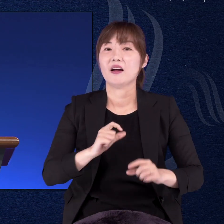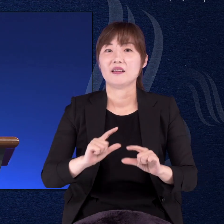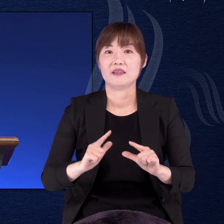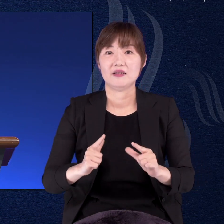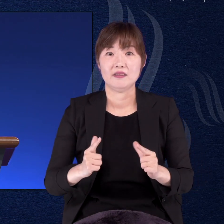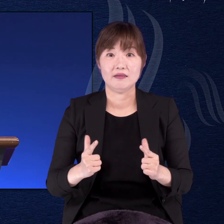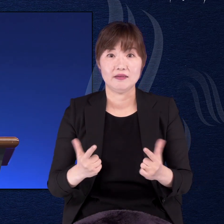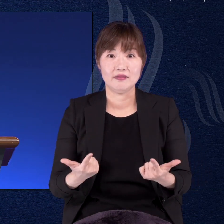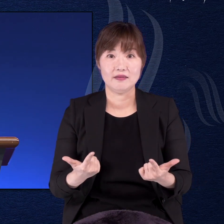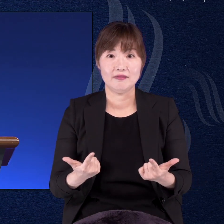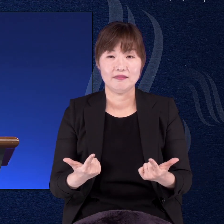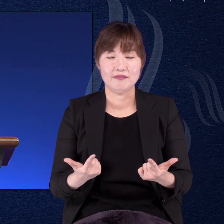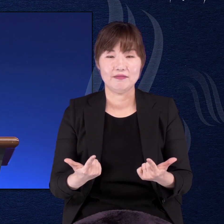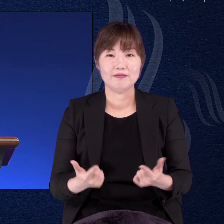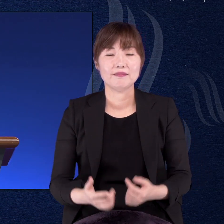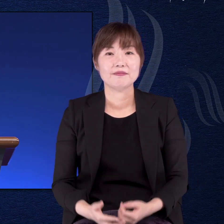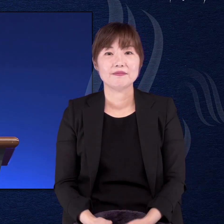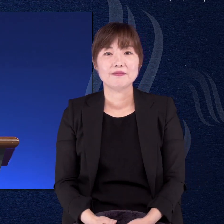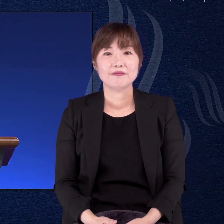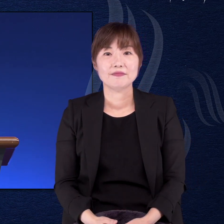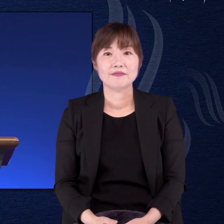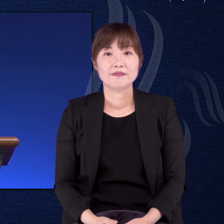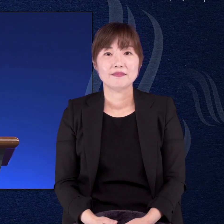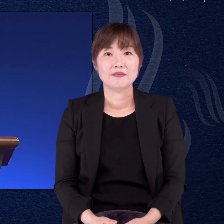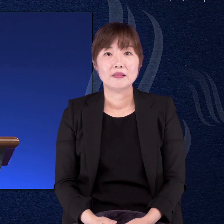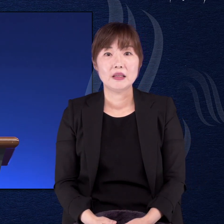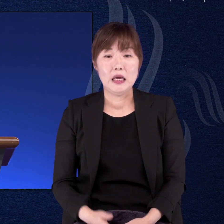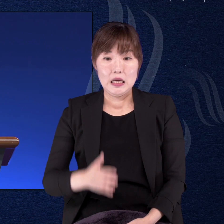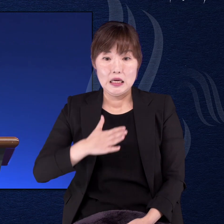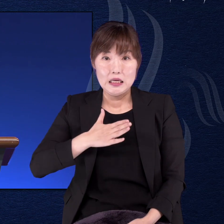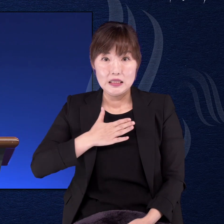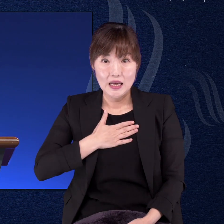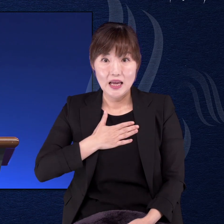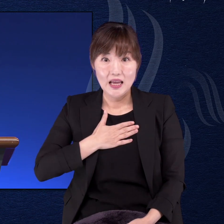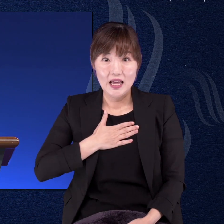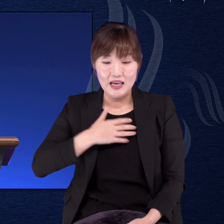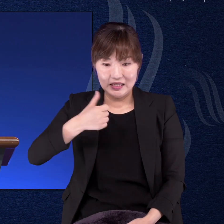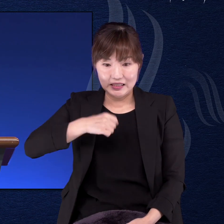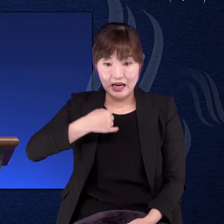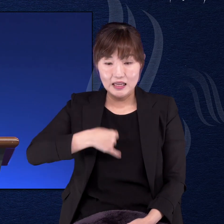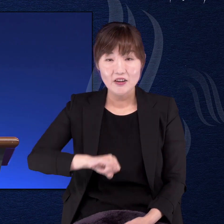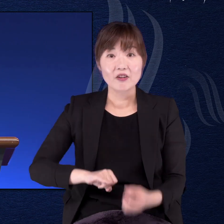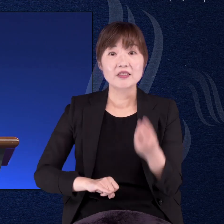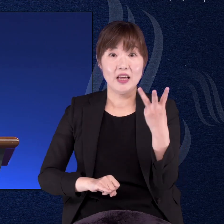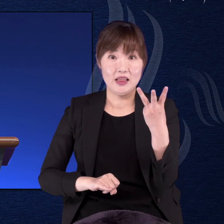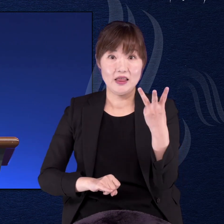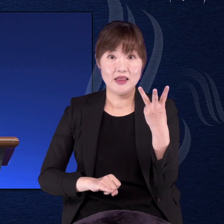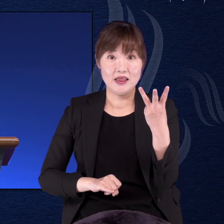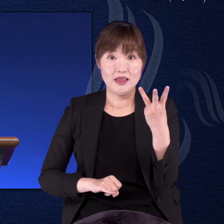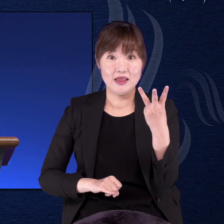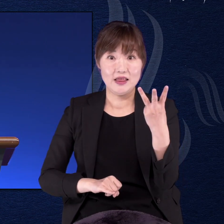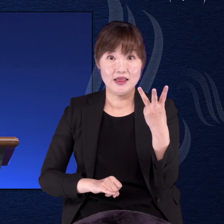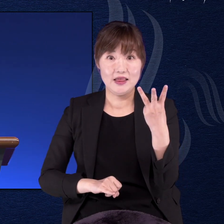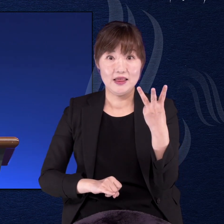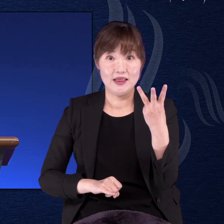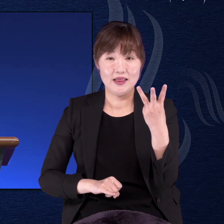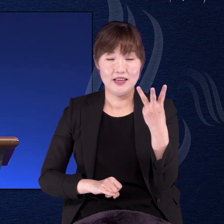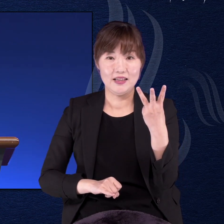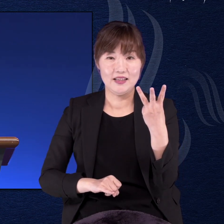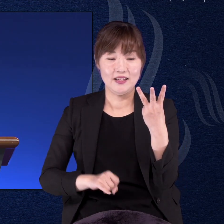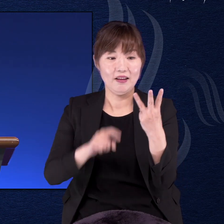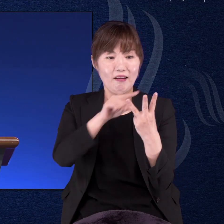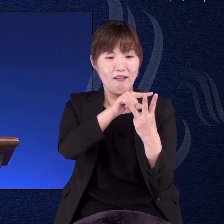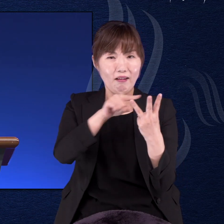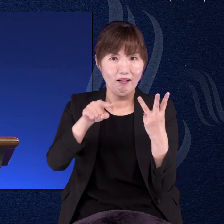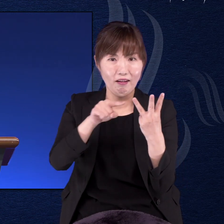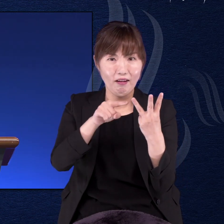저도 제 세 자녀를, 내가 낳았던 두 아이는 입양을 했으니까 입양을 했던 내 거인 줄